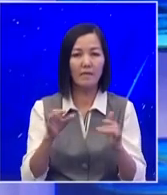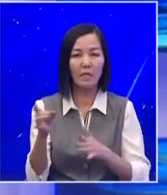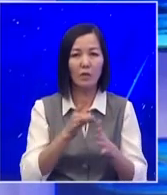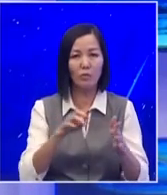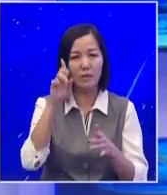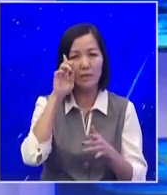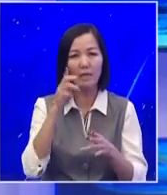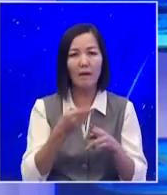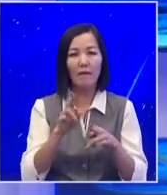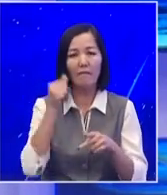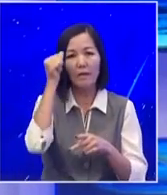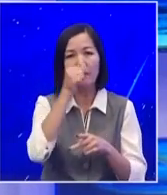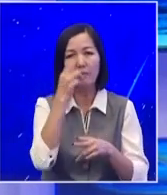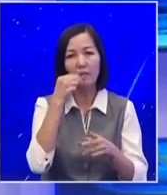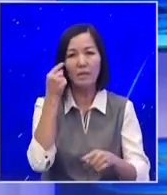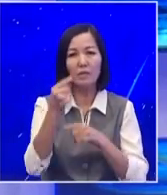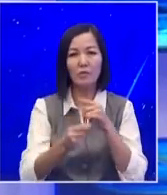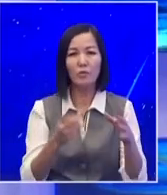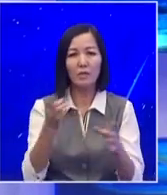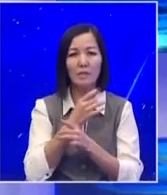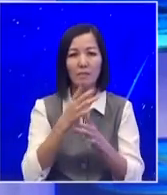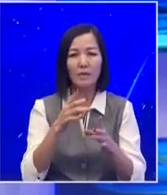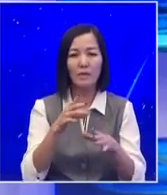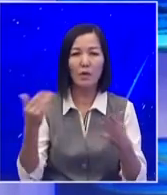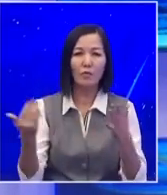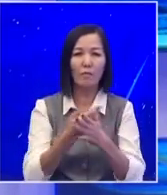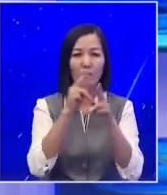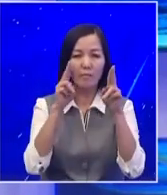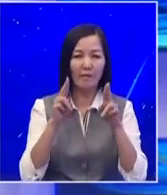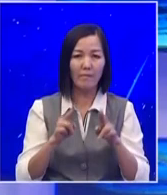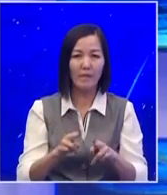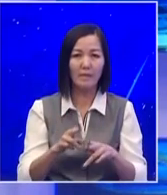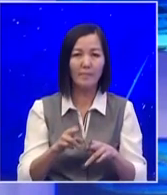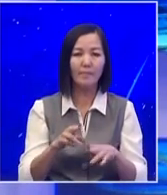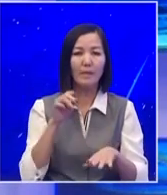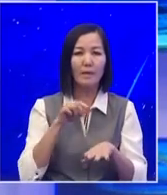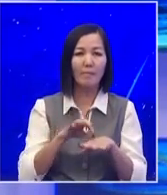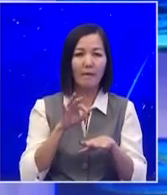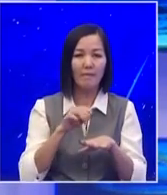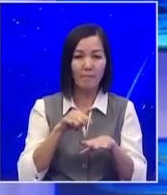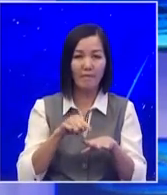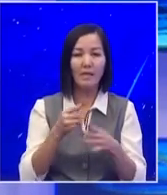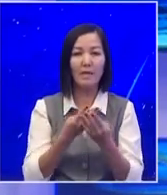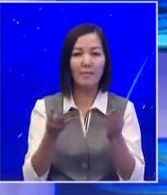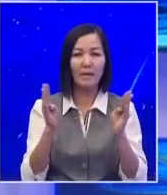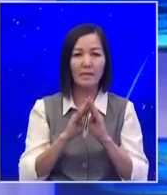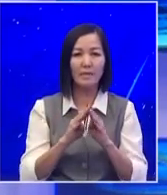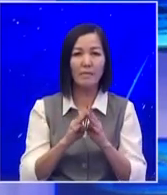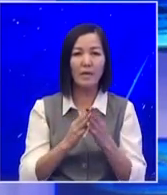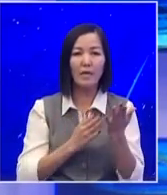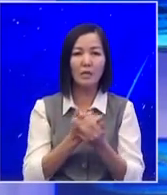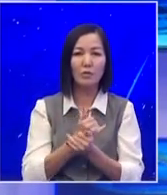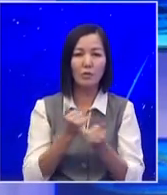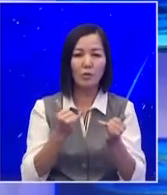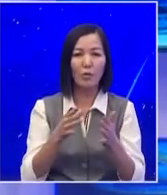и страны. В этом году традиционное событие прошло в новом формате. Повлияла пандемия, однако ни один заслуженный